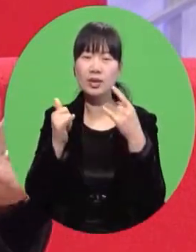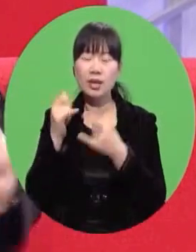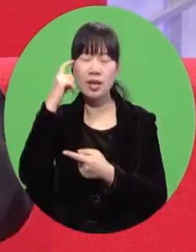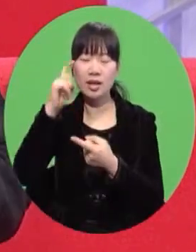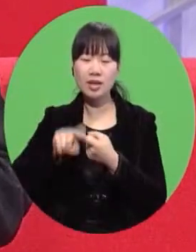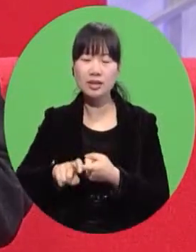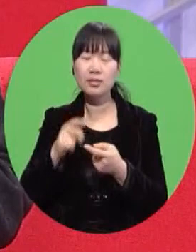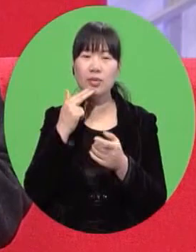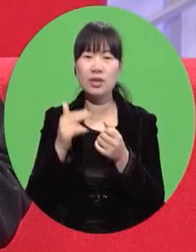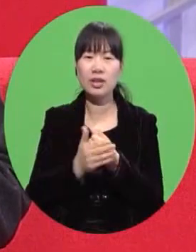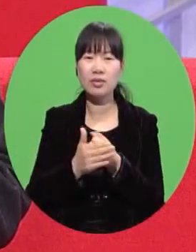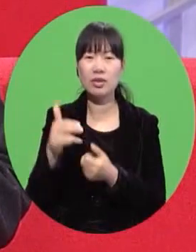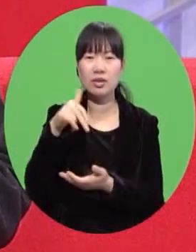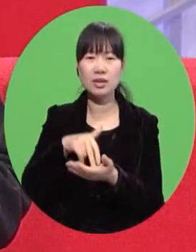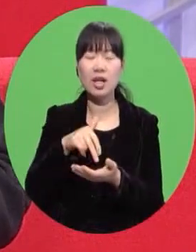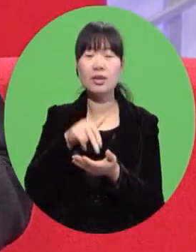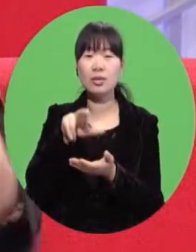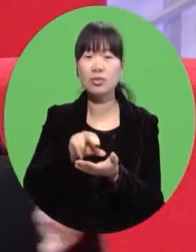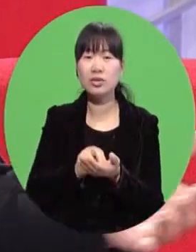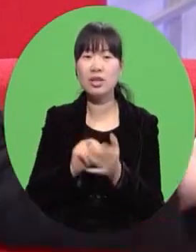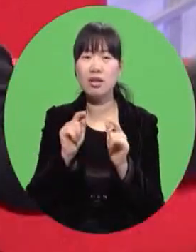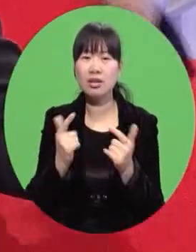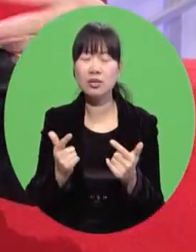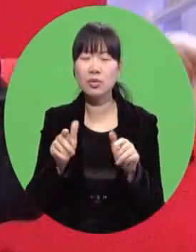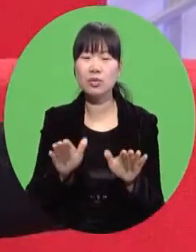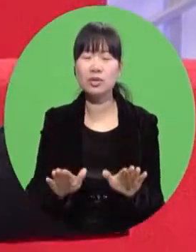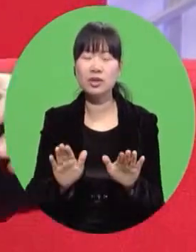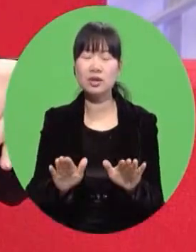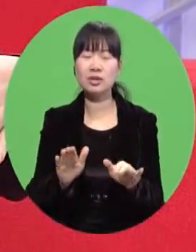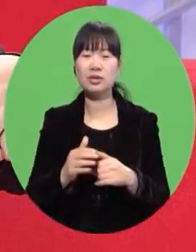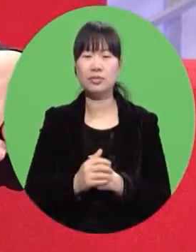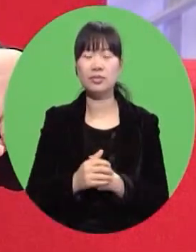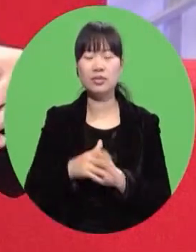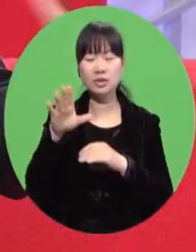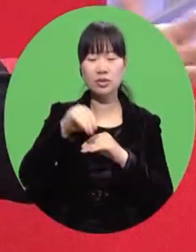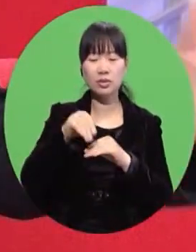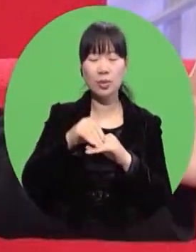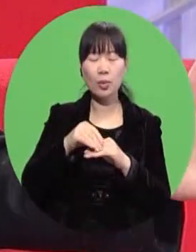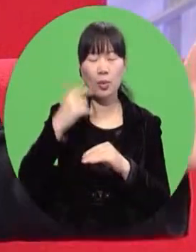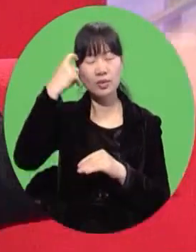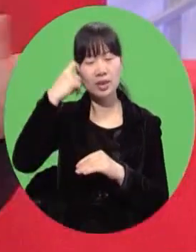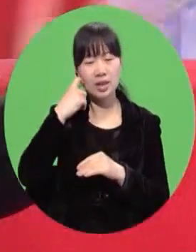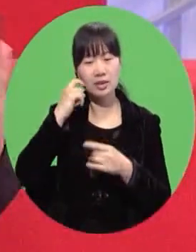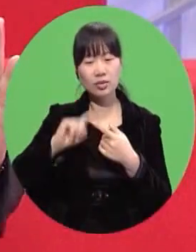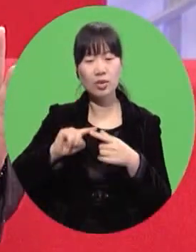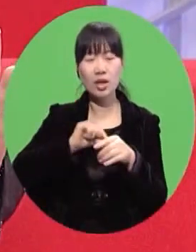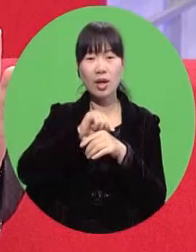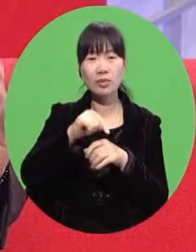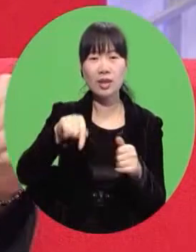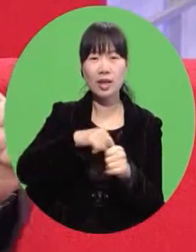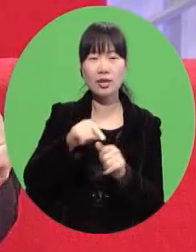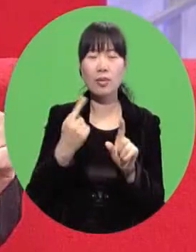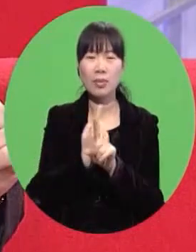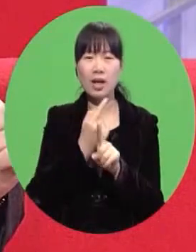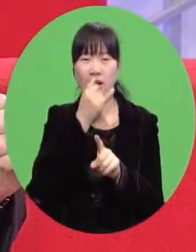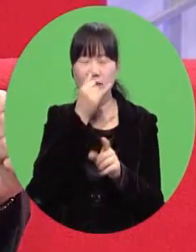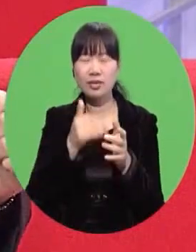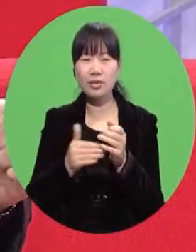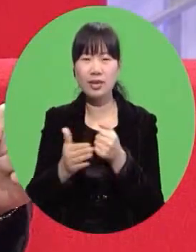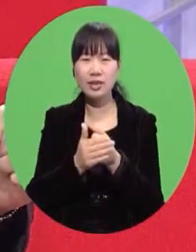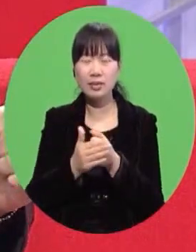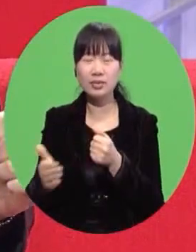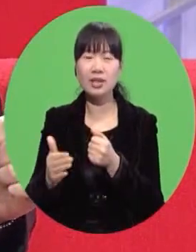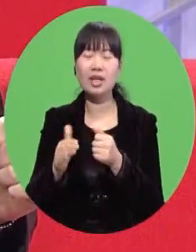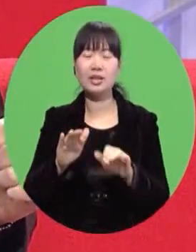안 가져서 이런 차원의 문제가 아니고요. 어쨌든 입력 자극 또는 외부의 환경이 바뀐 거잖아요. 네. 이게 바뀐 것 자체가